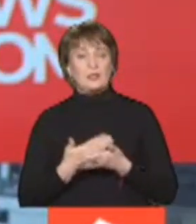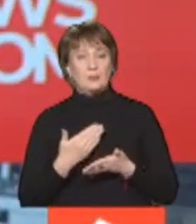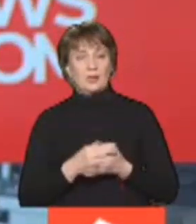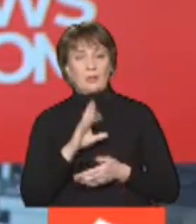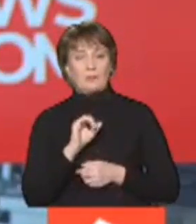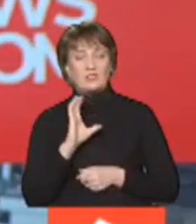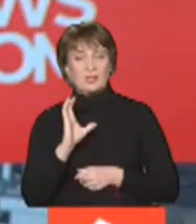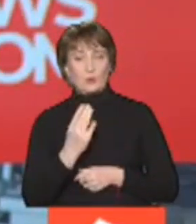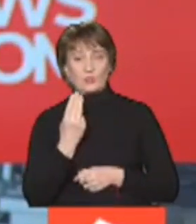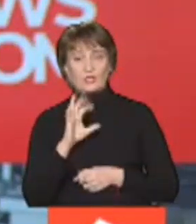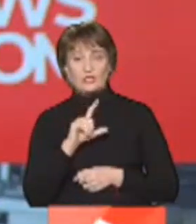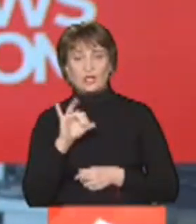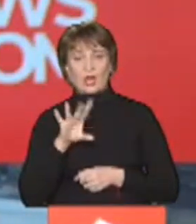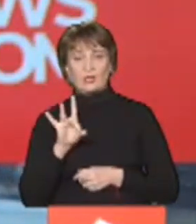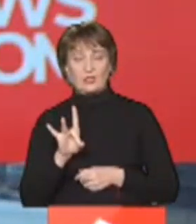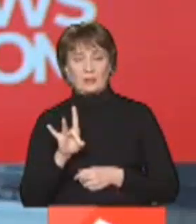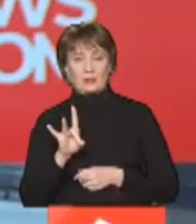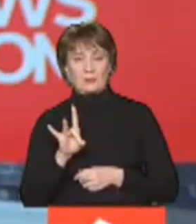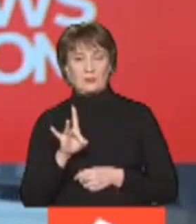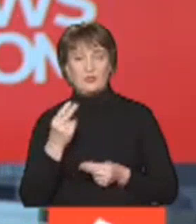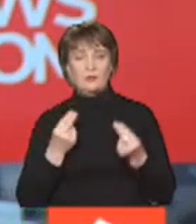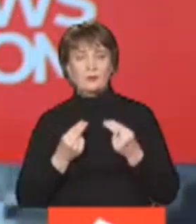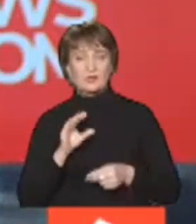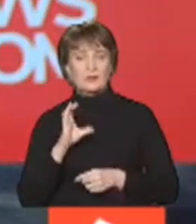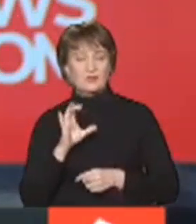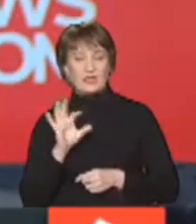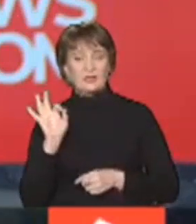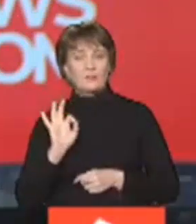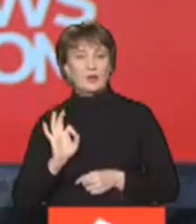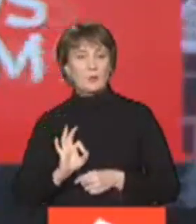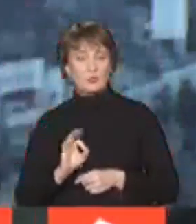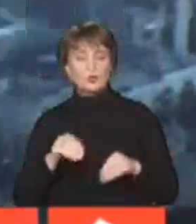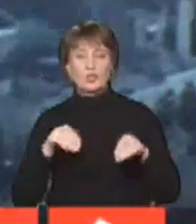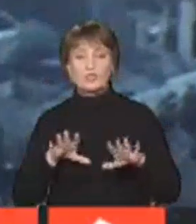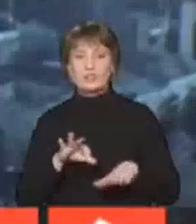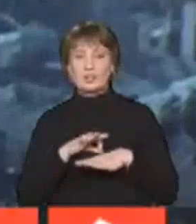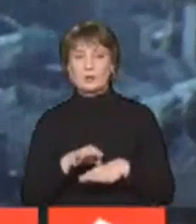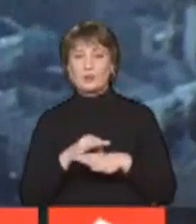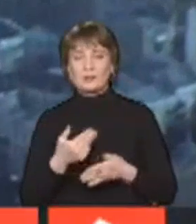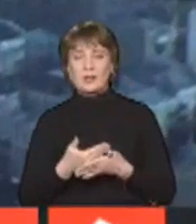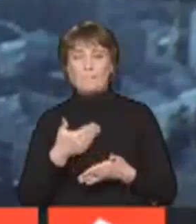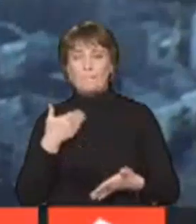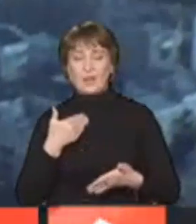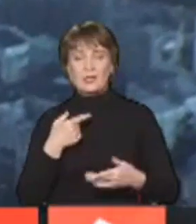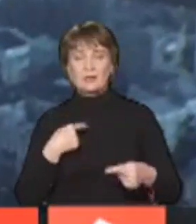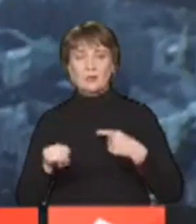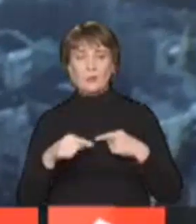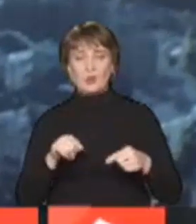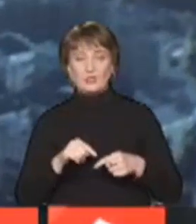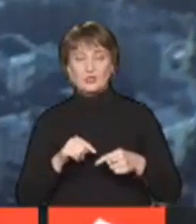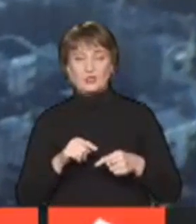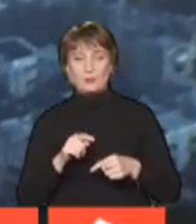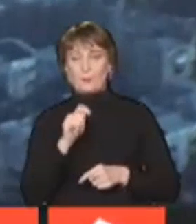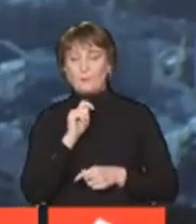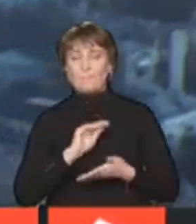Барселони, Шахтар, якому у Лізі Чемпіонів грати в середу в Німеччині, вирішив провести передматчеву прес-конференцію у Києві. І